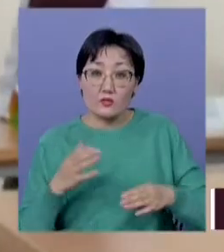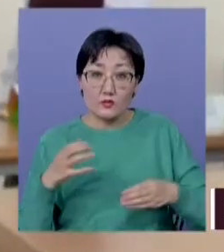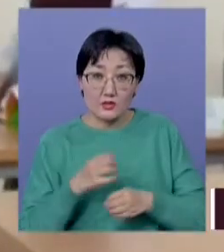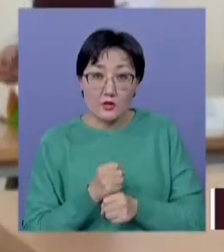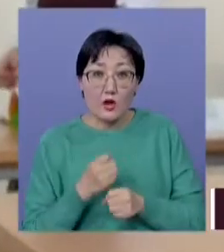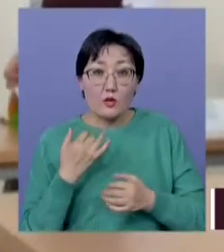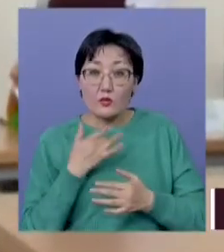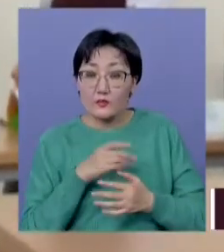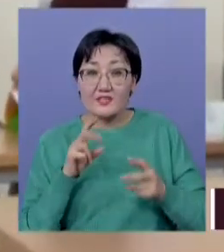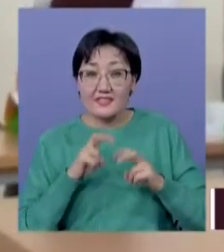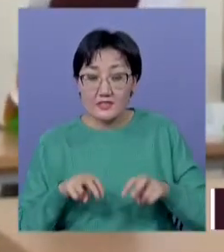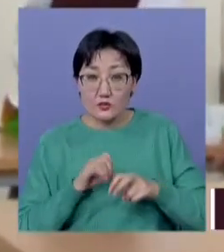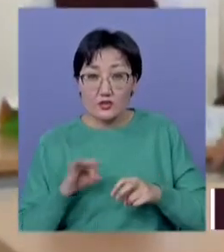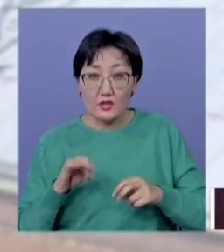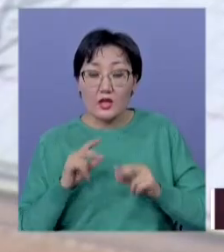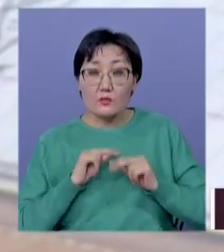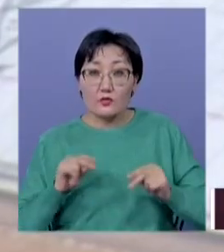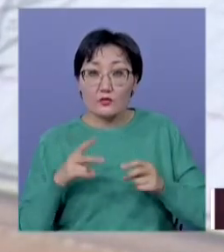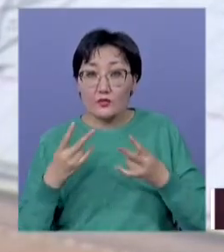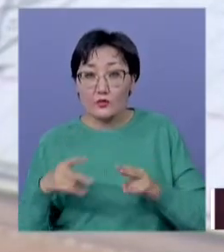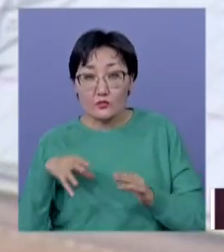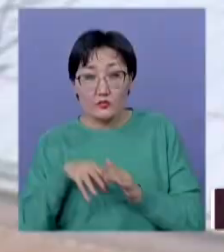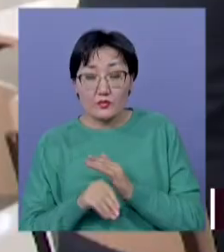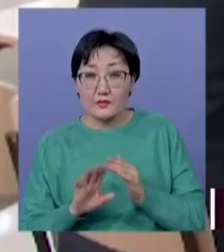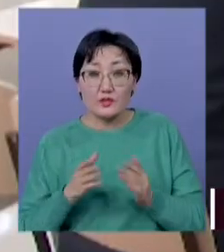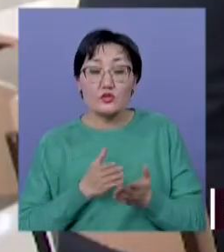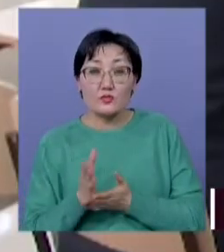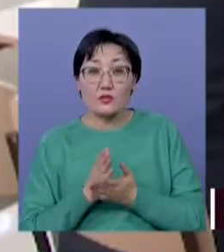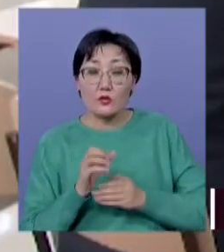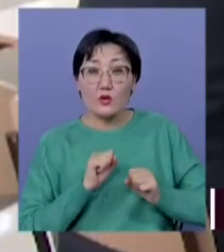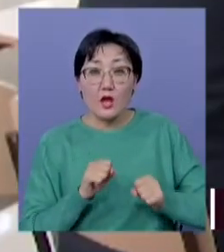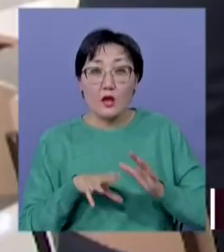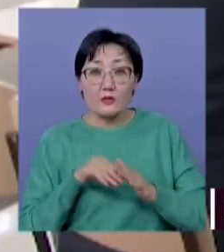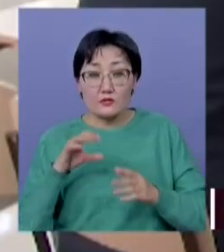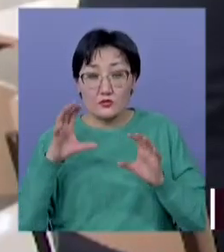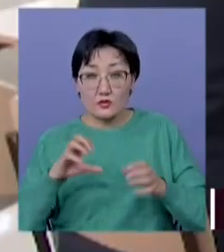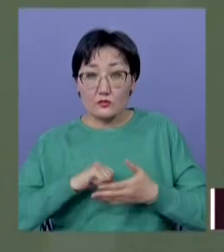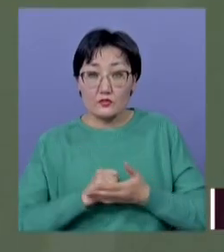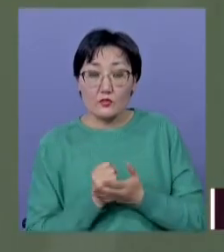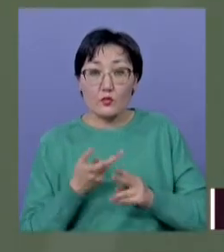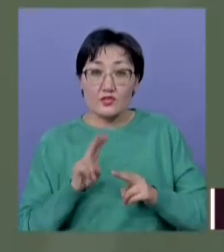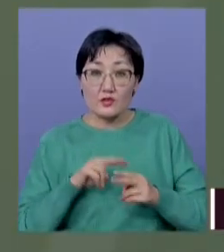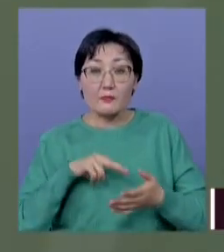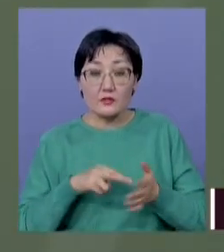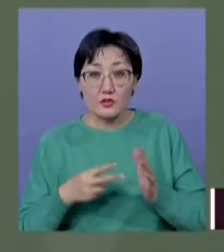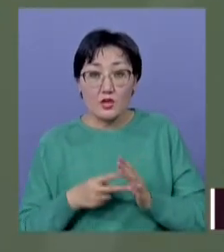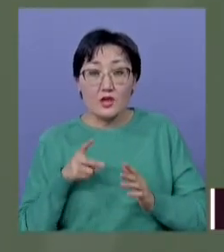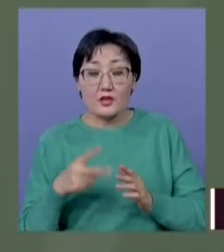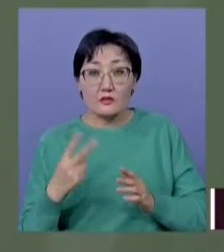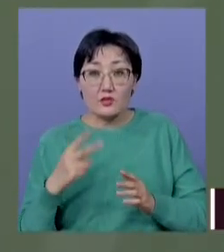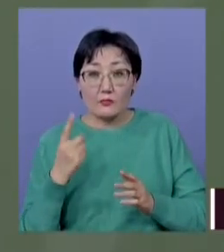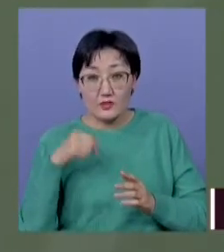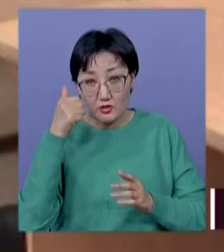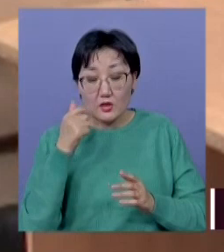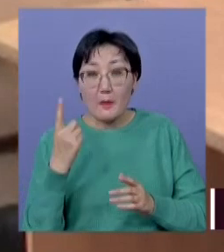оларды көптеген тексерулерден және ұстаздыққа тән емес функциялардан қорғау. Бүгін мәжілісте мақұлданған заң жобасы осыны діттейді. Мәселен, 2021 жылғы